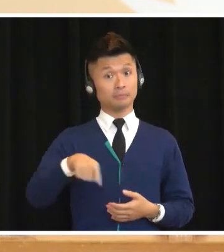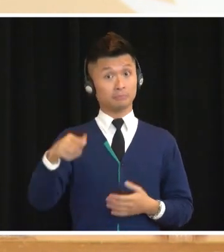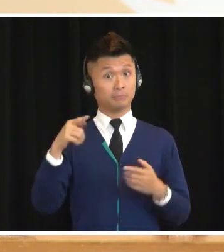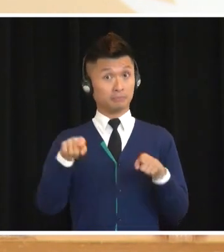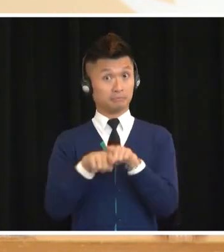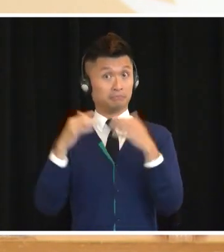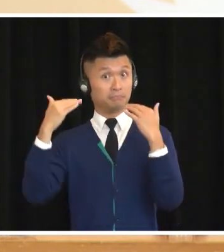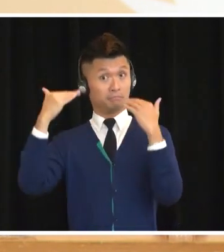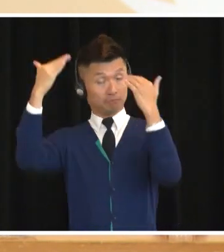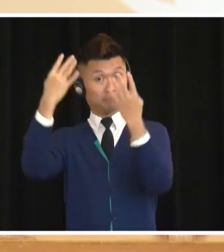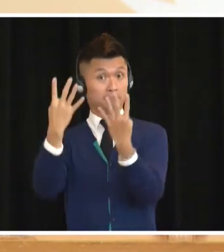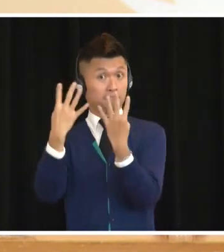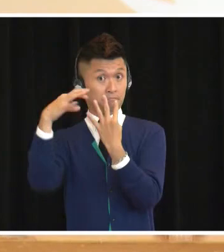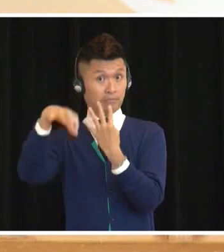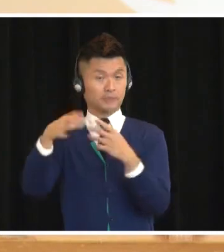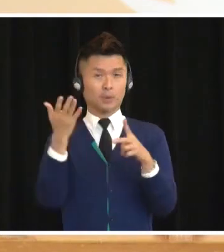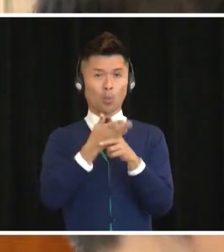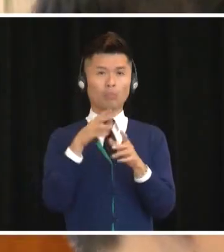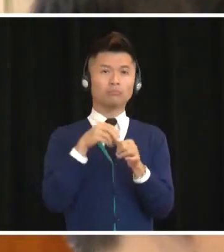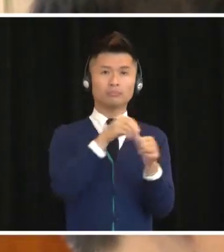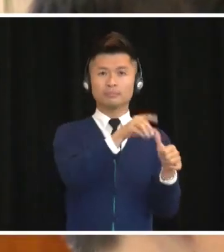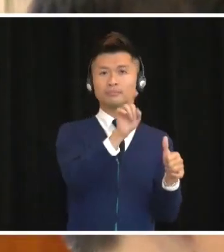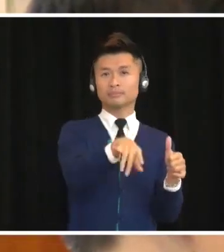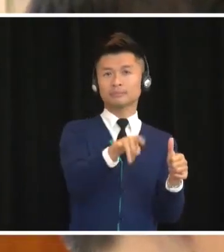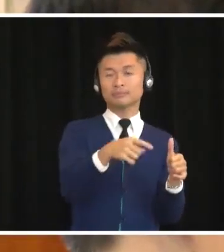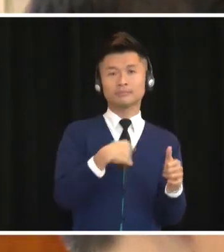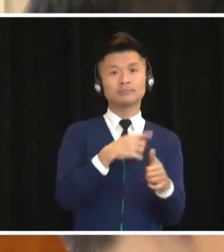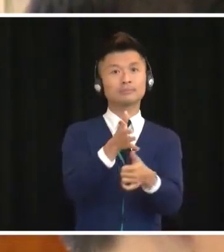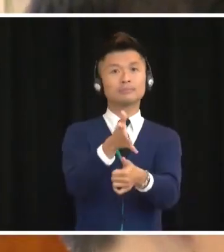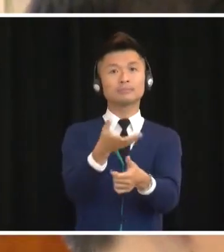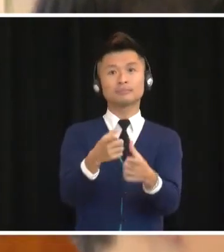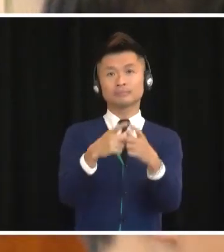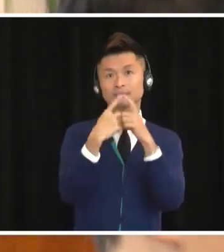吗？还是他会被送去哪里？我想要再厘清一下。